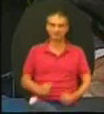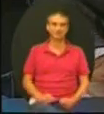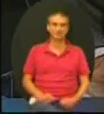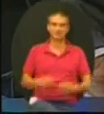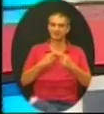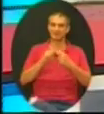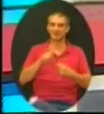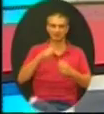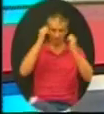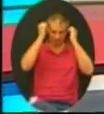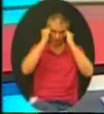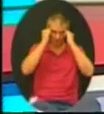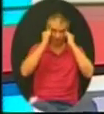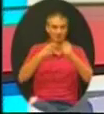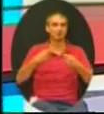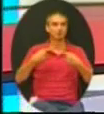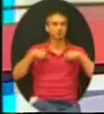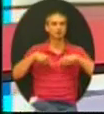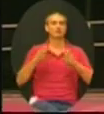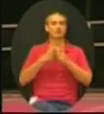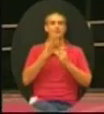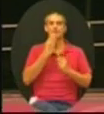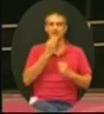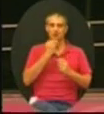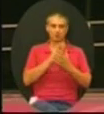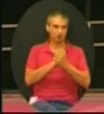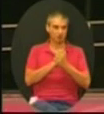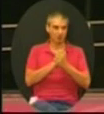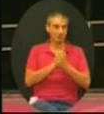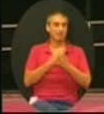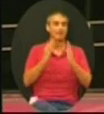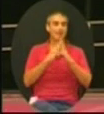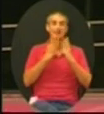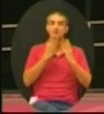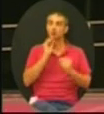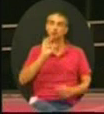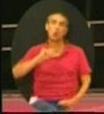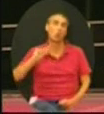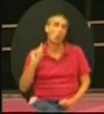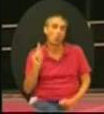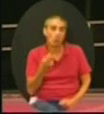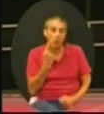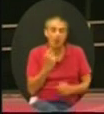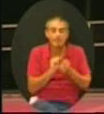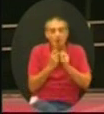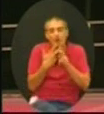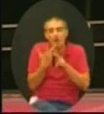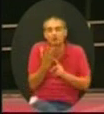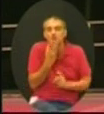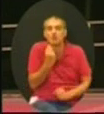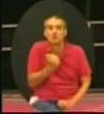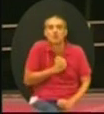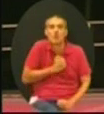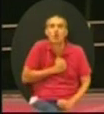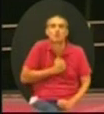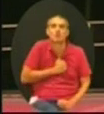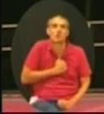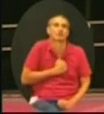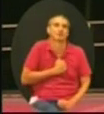אבל חברת הכנסת שולי מועלם, יושבת ראש סיעת הבית היהודי, שלום לך. הבית היהודי של כולם, או רק של היהודים